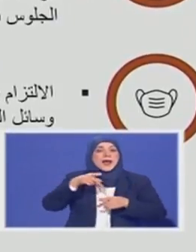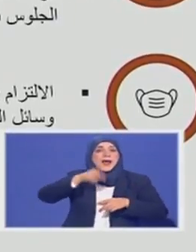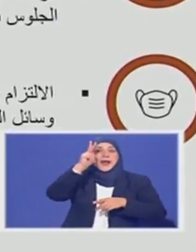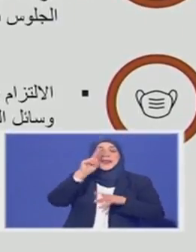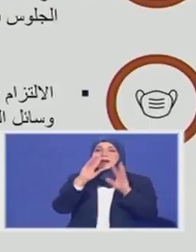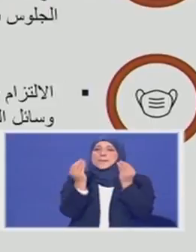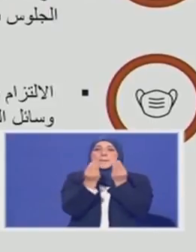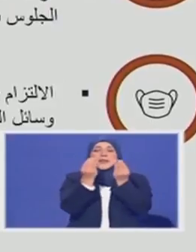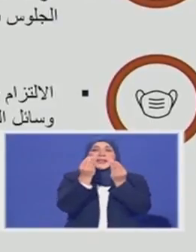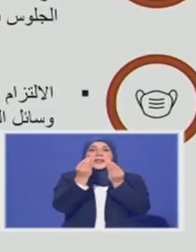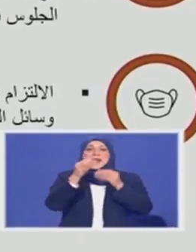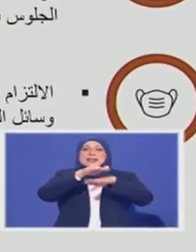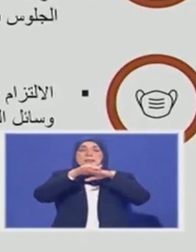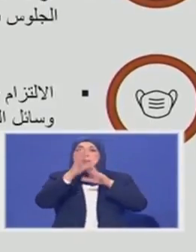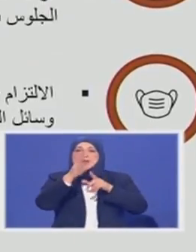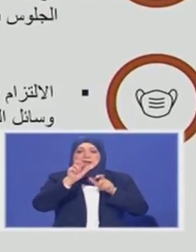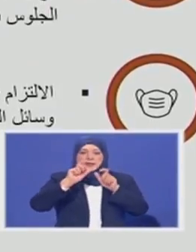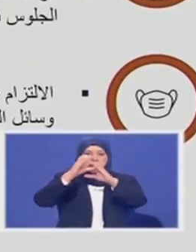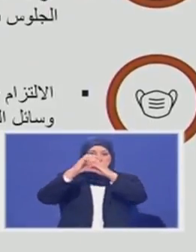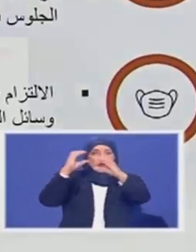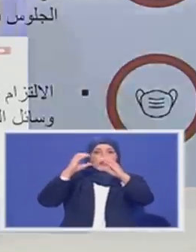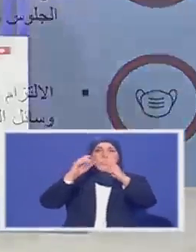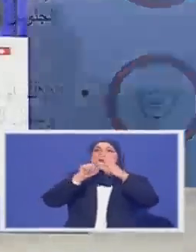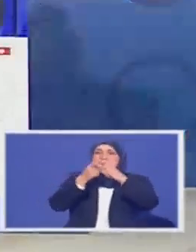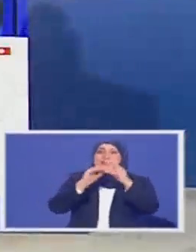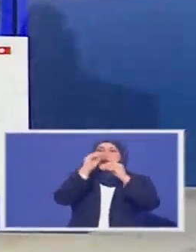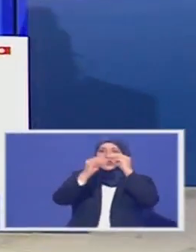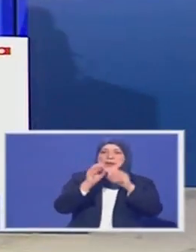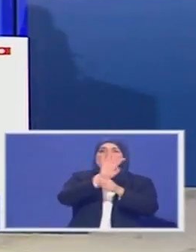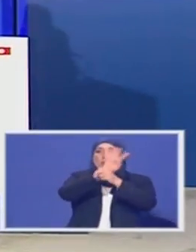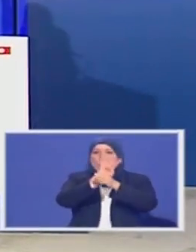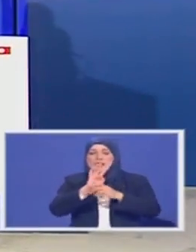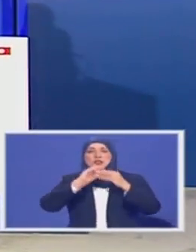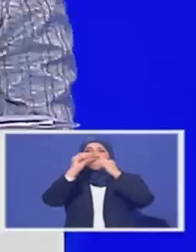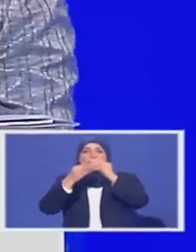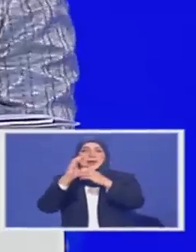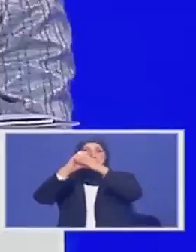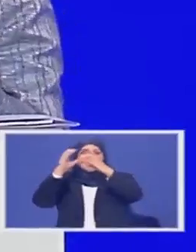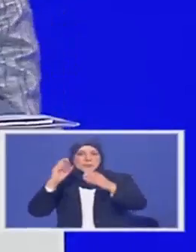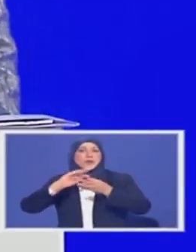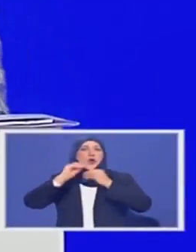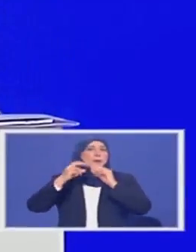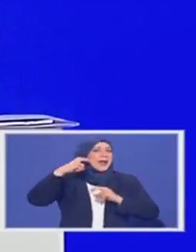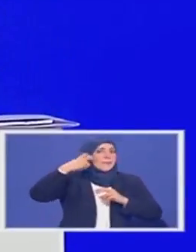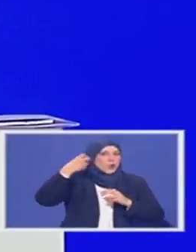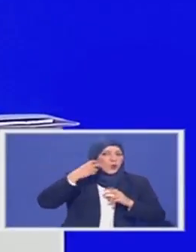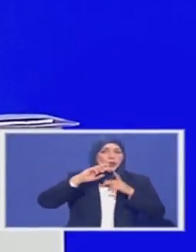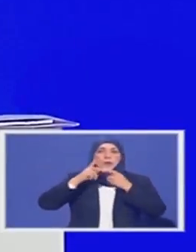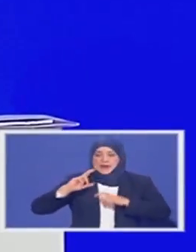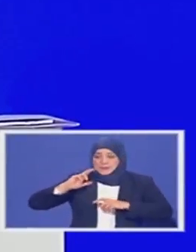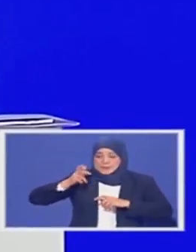من الأحيان في النقل وسائل النقل. هذاك علاش هي معناها أحكام خطة النقل